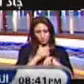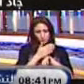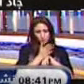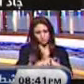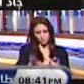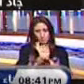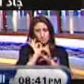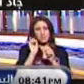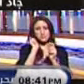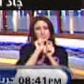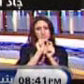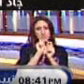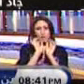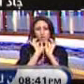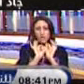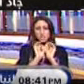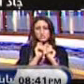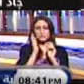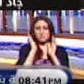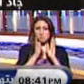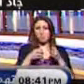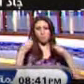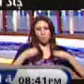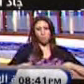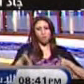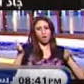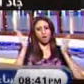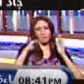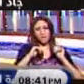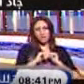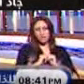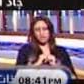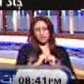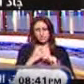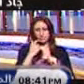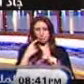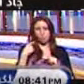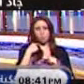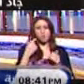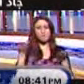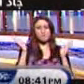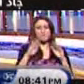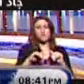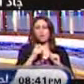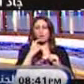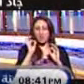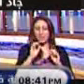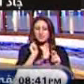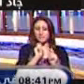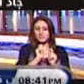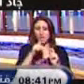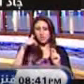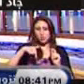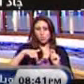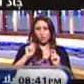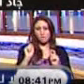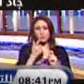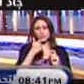دون معالجتها ممكن تنعكس بأثار سلبية اكثر على المواطن، وان يجب على الجميع ان هو يعني